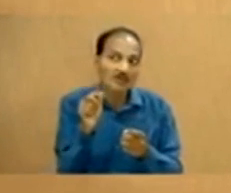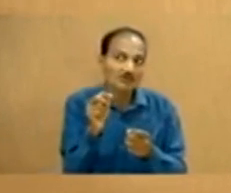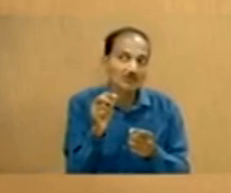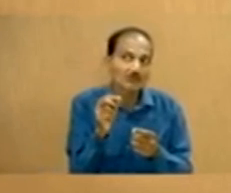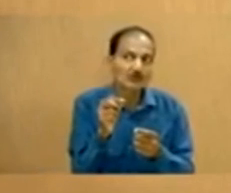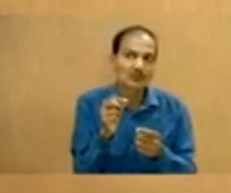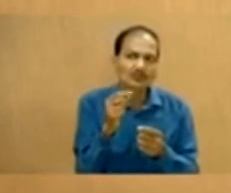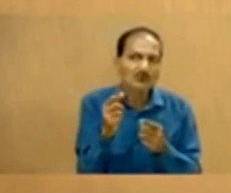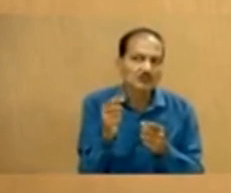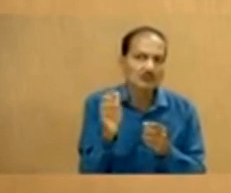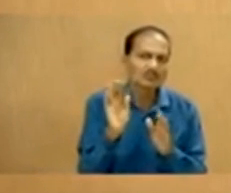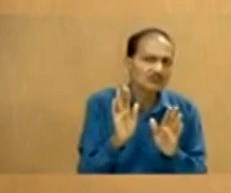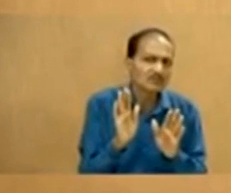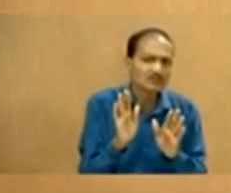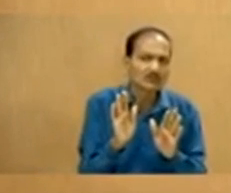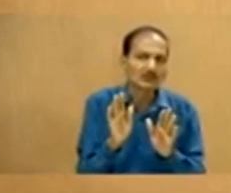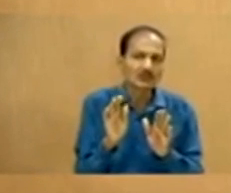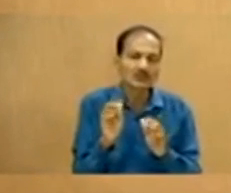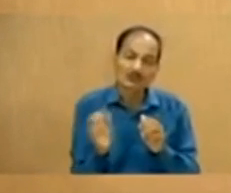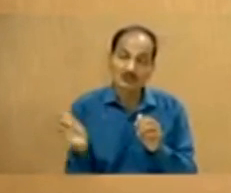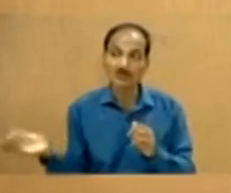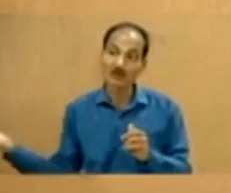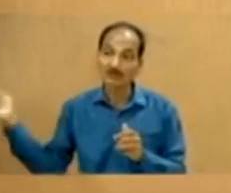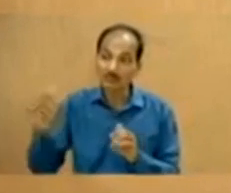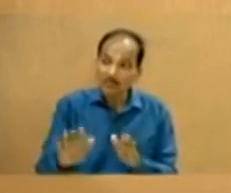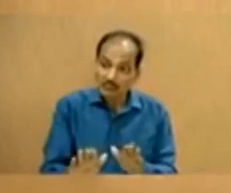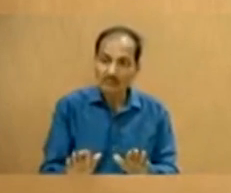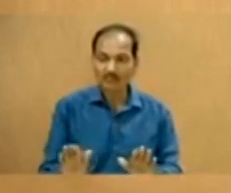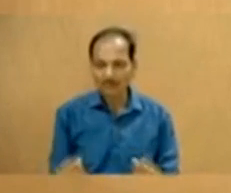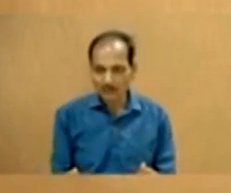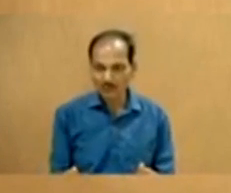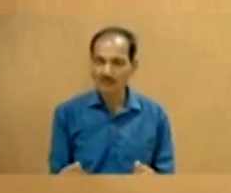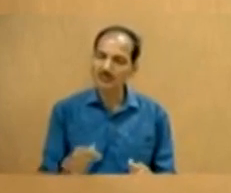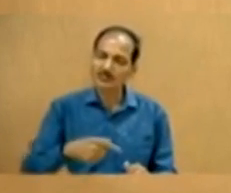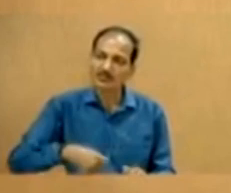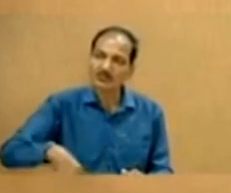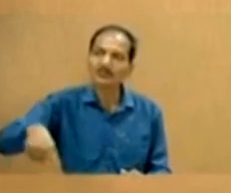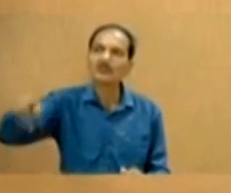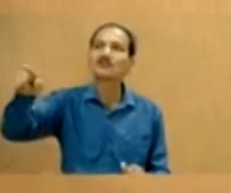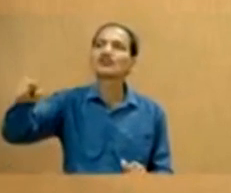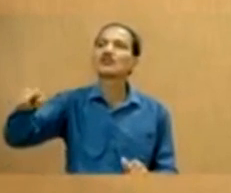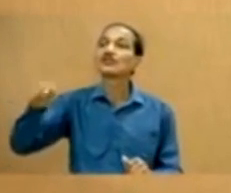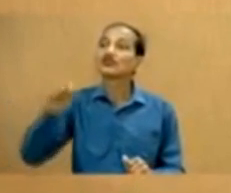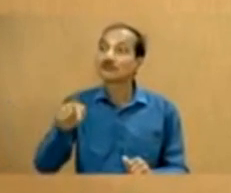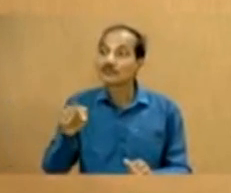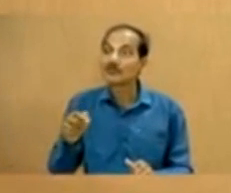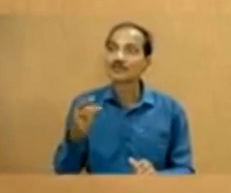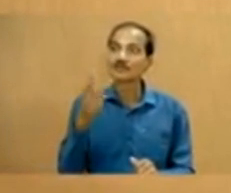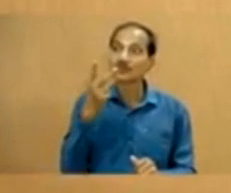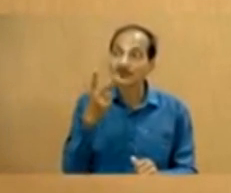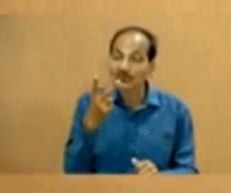ଆମ୍ବୁଲାନ୍ସର ଯଦି କେହି ଅସଦ୍ବ୍ୟବହାର କରନ୍ତି ଏପରି ସମୟରେ ଆମ୍ବୁଲାନ୍ସ ଡ୍ରାଇଭରଙ୍କୁ ଗିରଫ କରାଯିବ,